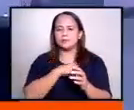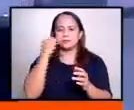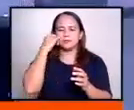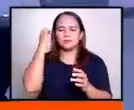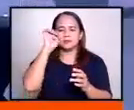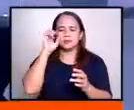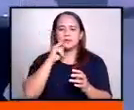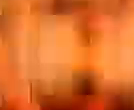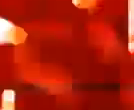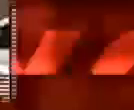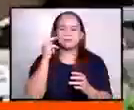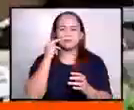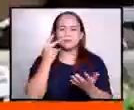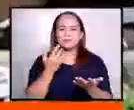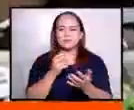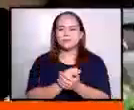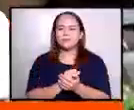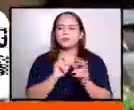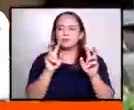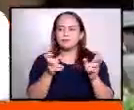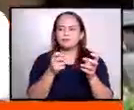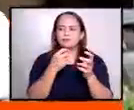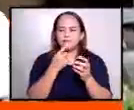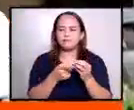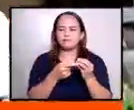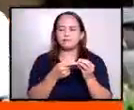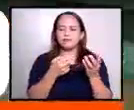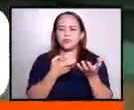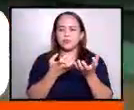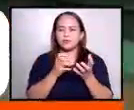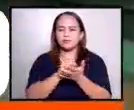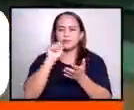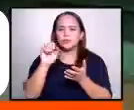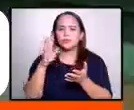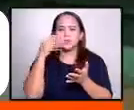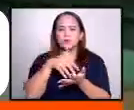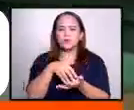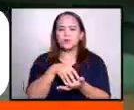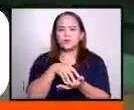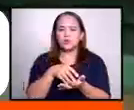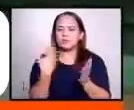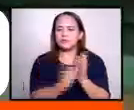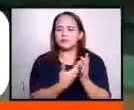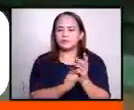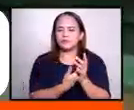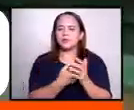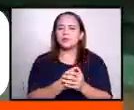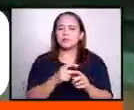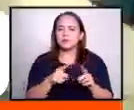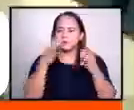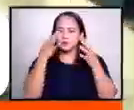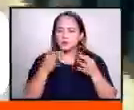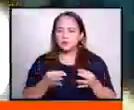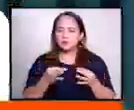Janet Napoles. Ang demurrer to evidence petition ay naglalayong mabasura ang kaso dahil sa mahina o kawalan ng ebidensya. Pero sa